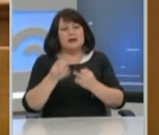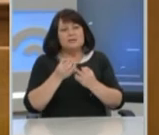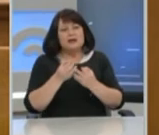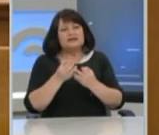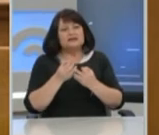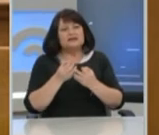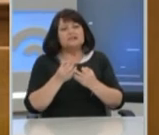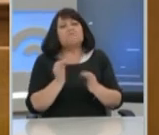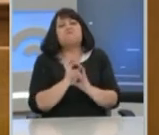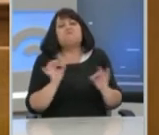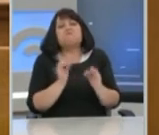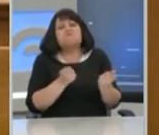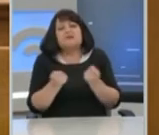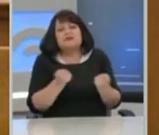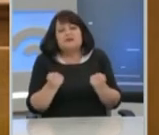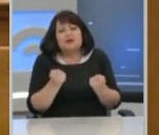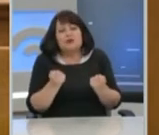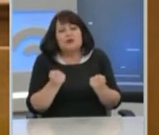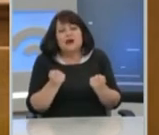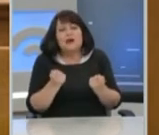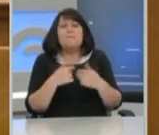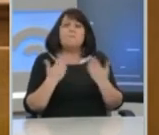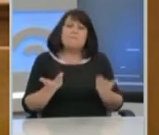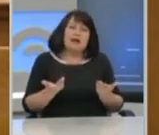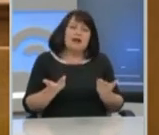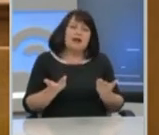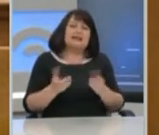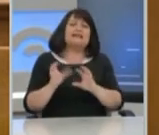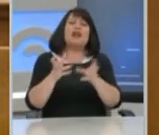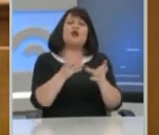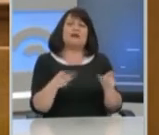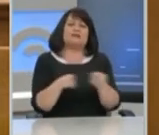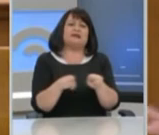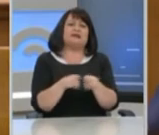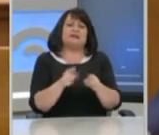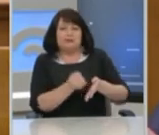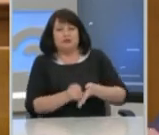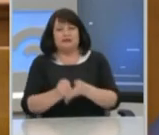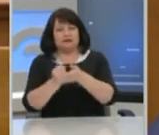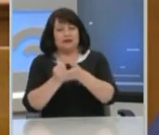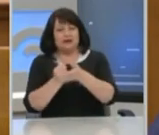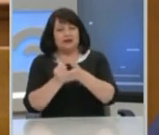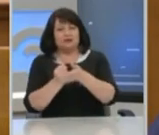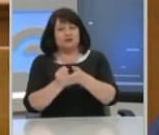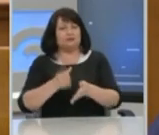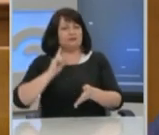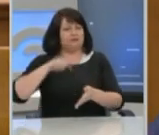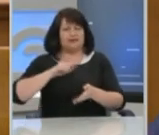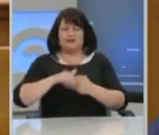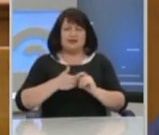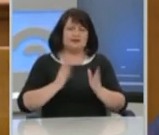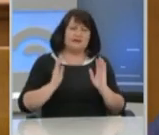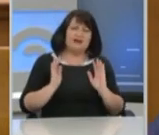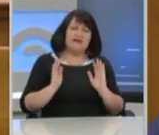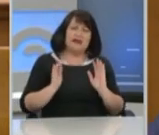Σε απόλυτο συντονισμό πάλι με τα μέσα μαζικής ενημέρωσης που σας στηρίζουν, αδιαφορώντας